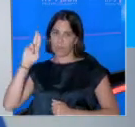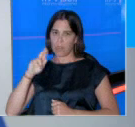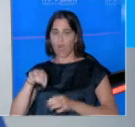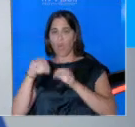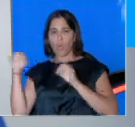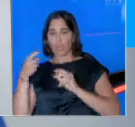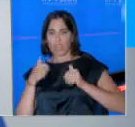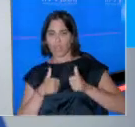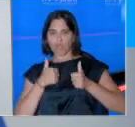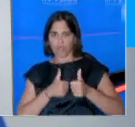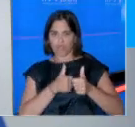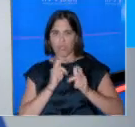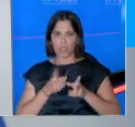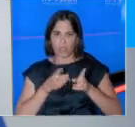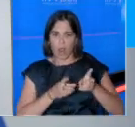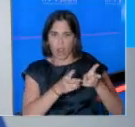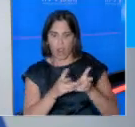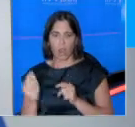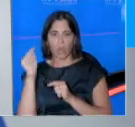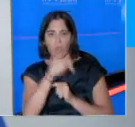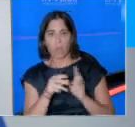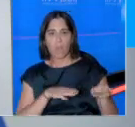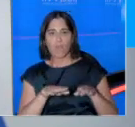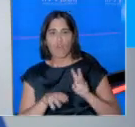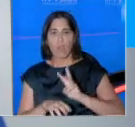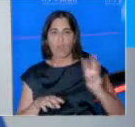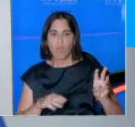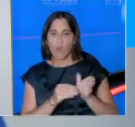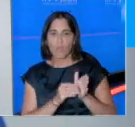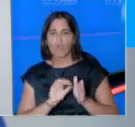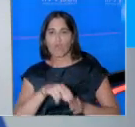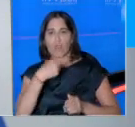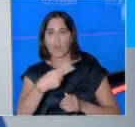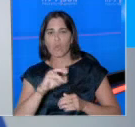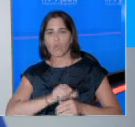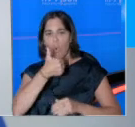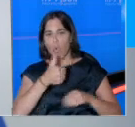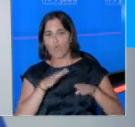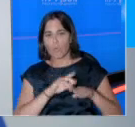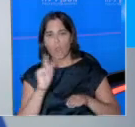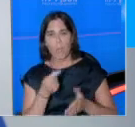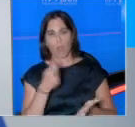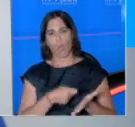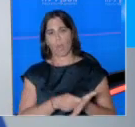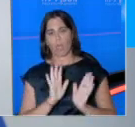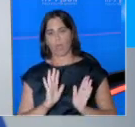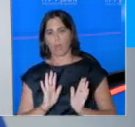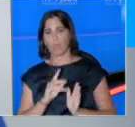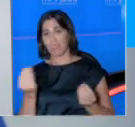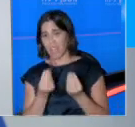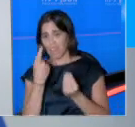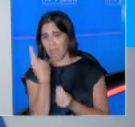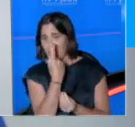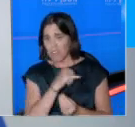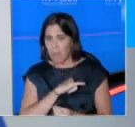לדהור דירת עמוק לממשלת שמאל כדי להיות ראש ממשלה בכל מחיר. אגב, זה הדבר היחיד